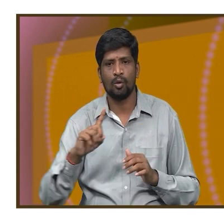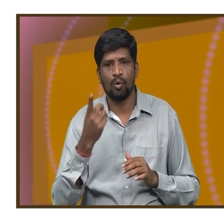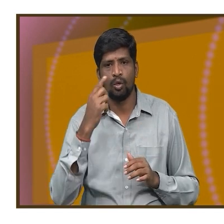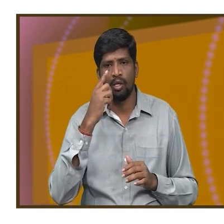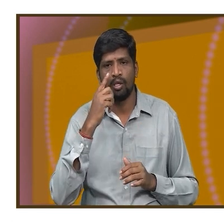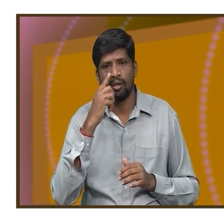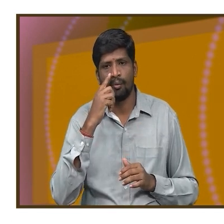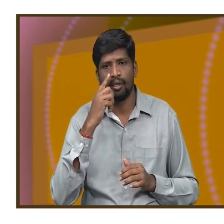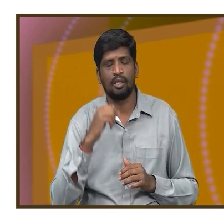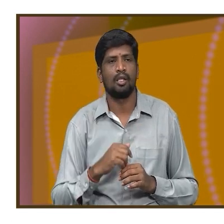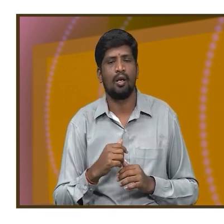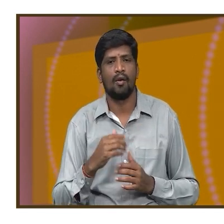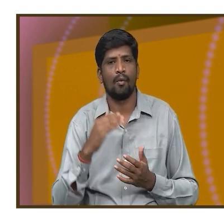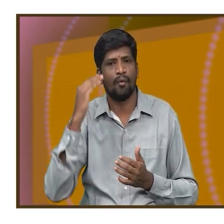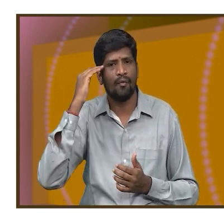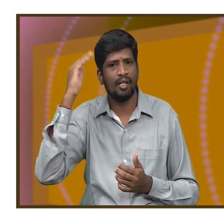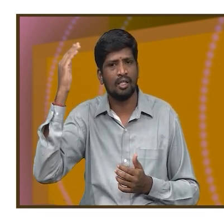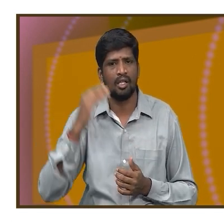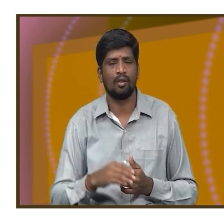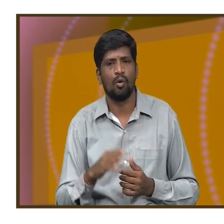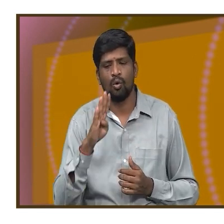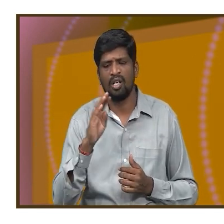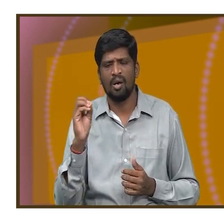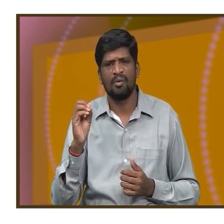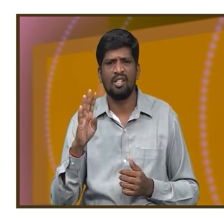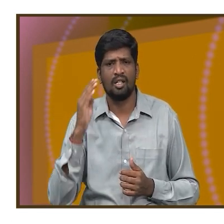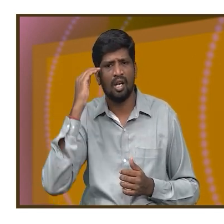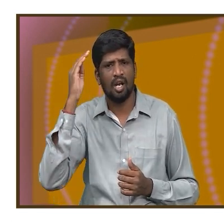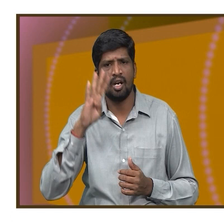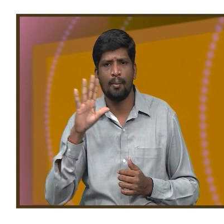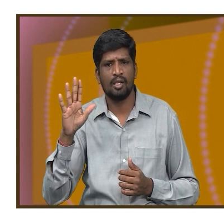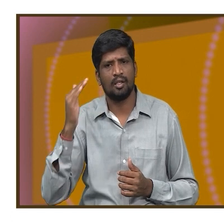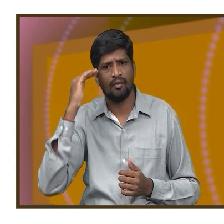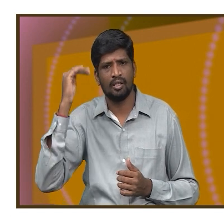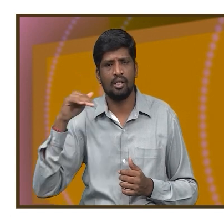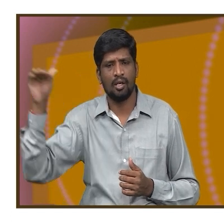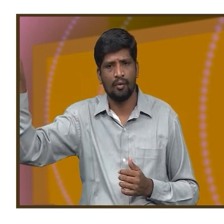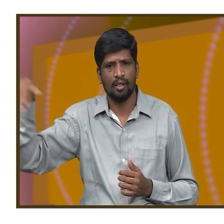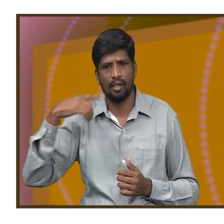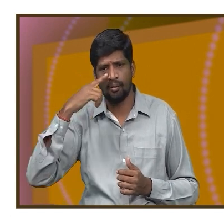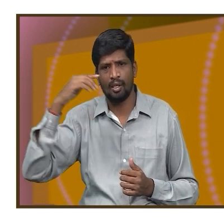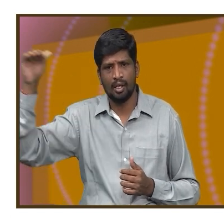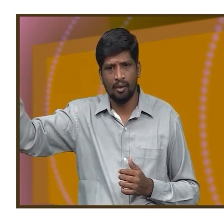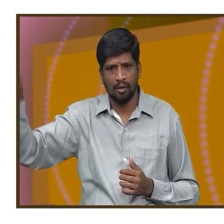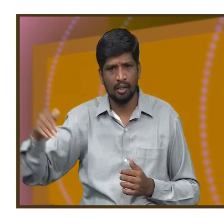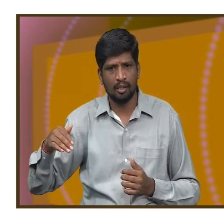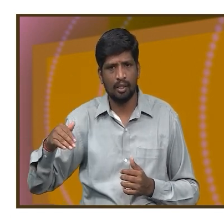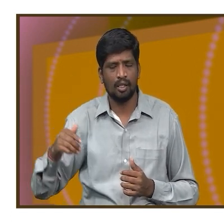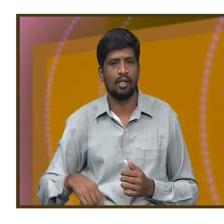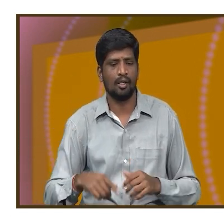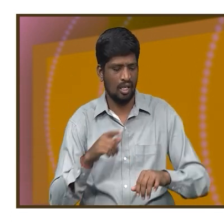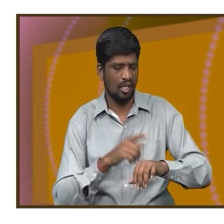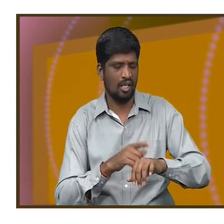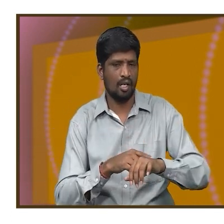ஒரு நடுத்தரம் வாய்ந்த ஒரு பெண் ஒருத்தி கதவை தட்டுகிறாள். அப்பொழுது உள்ளே இருந்த மாதிரி, நேரம் முடிந்து விட்டது, நாளைக்கு காலைக்கு